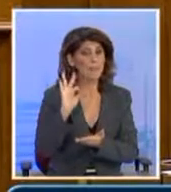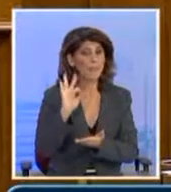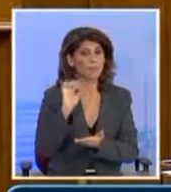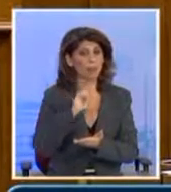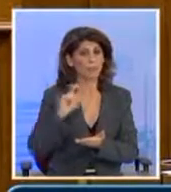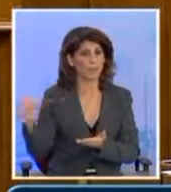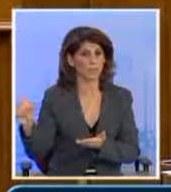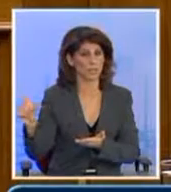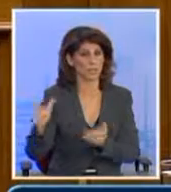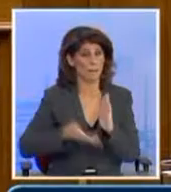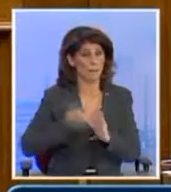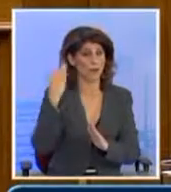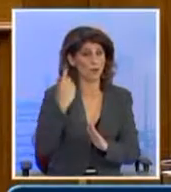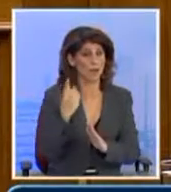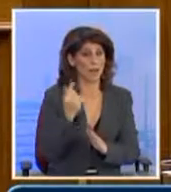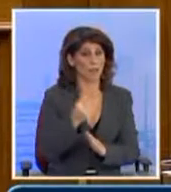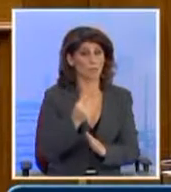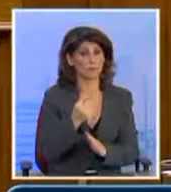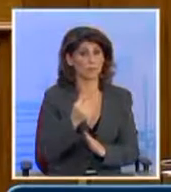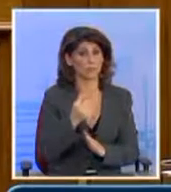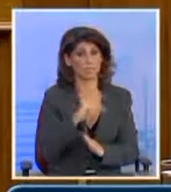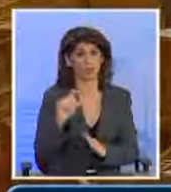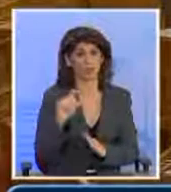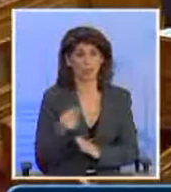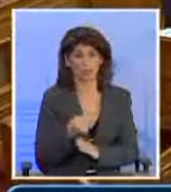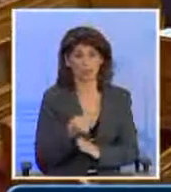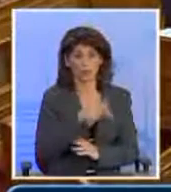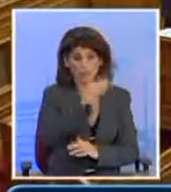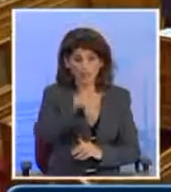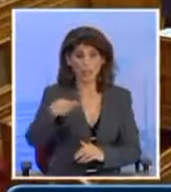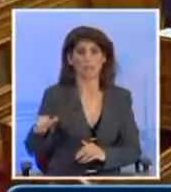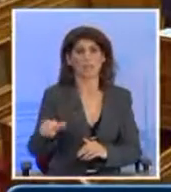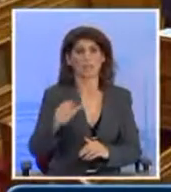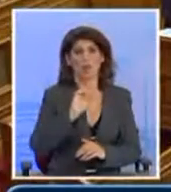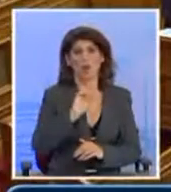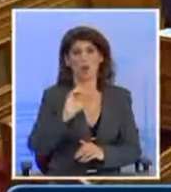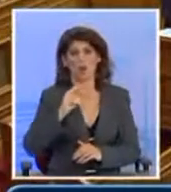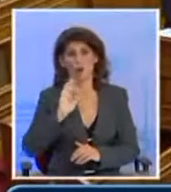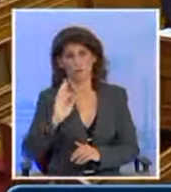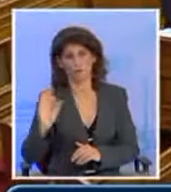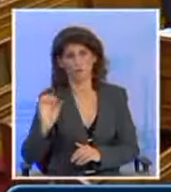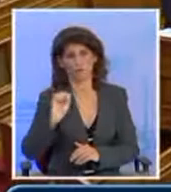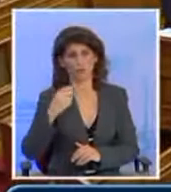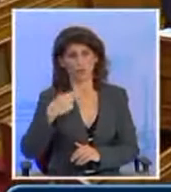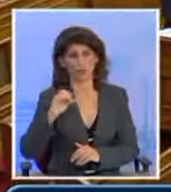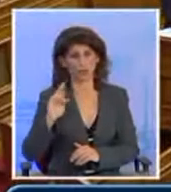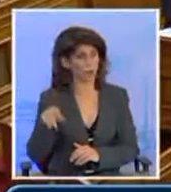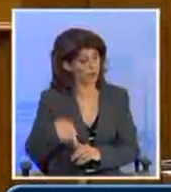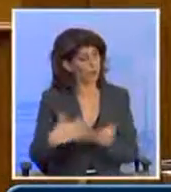εκατομμύρια. Άρα πάνω από 1,5 εκατομμύριο ευρώ σε κάθε offshore που ελέγχουμε, που σημαίνει ότι εδώ υπάρχει πάρα πολύ ψωμί.